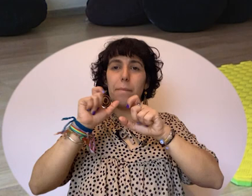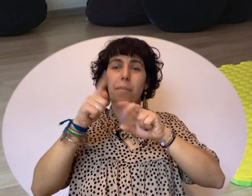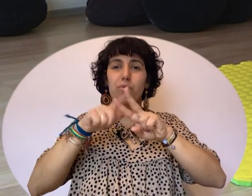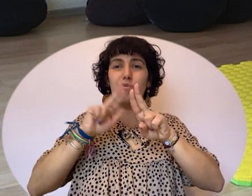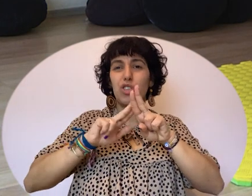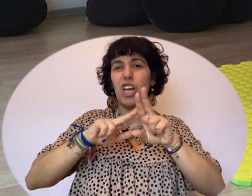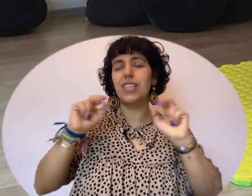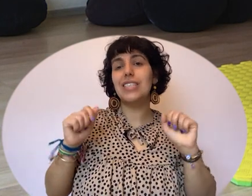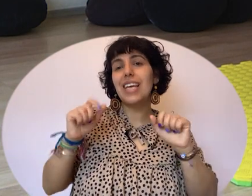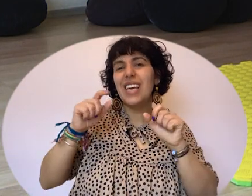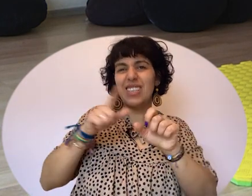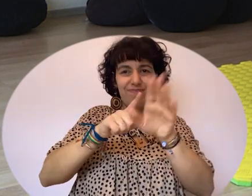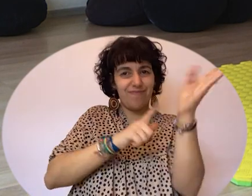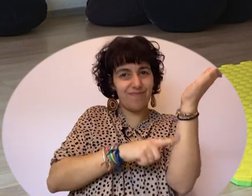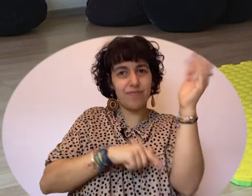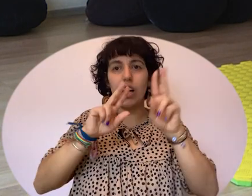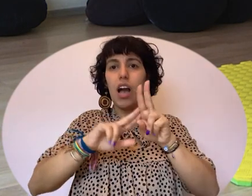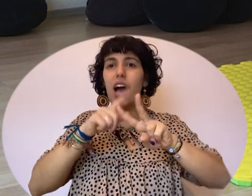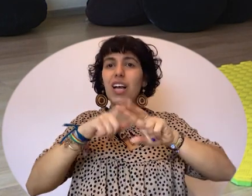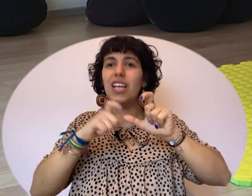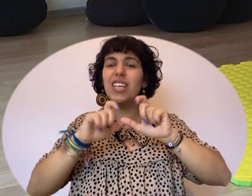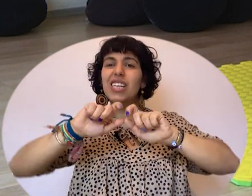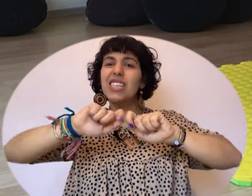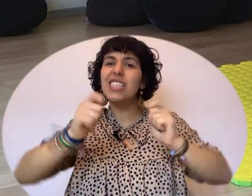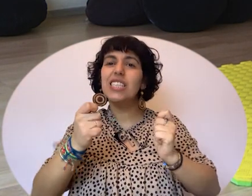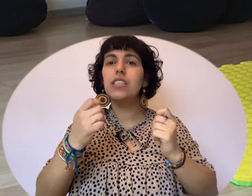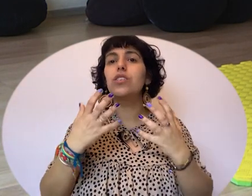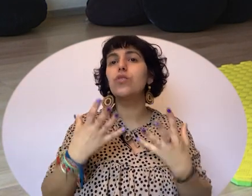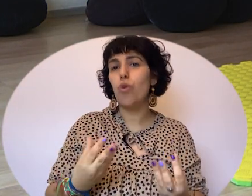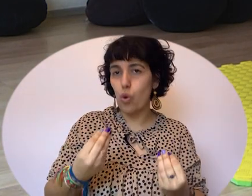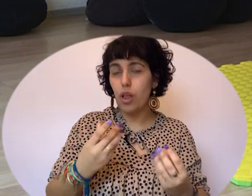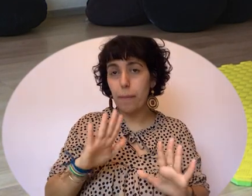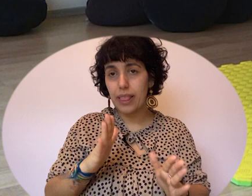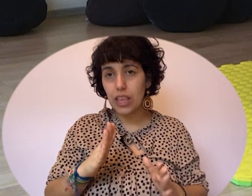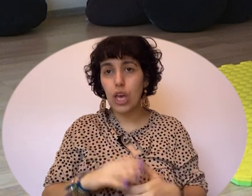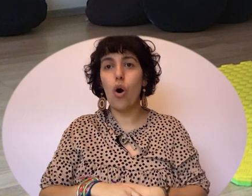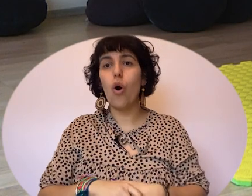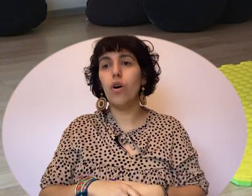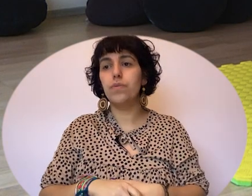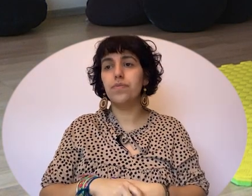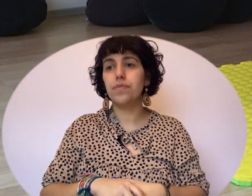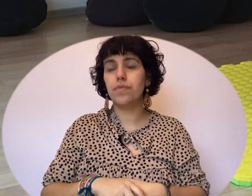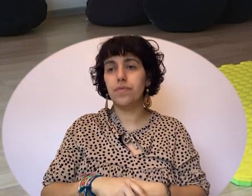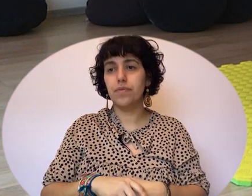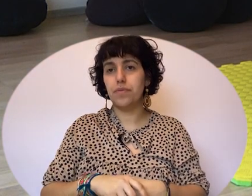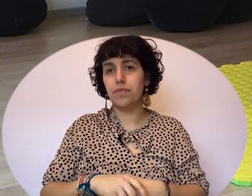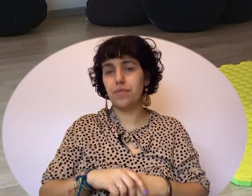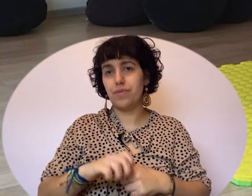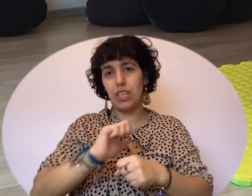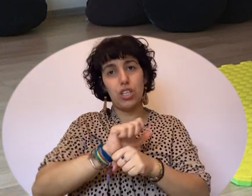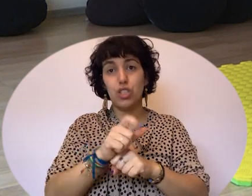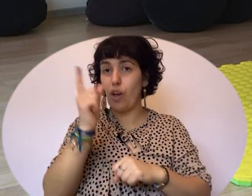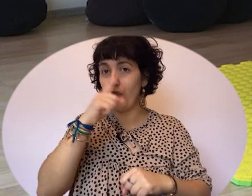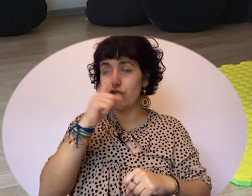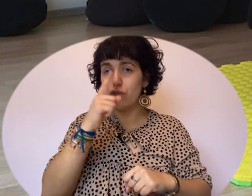göz 2000'li yok Hatta bu zaman içerisinde tıpta tecavüz kası olarak şey geçmiş Eser Türe